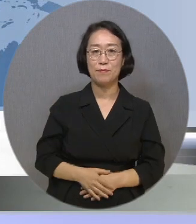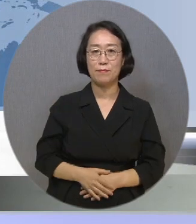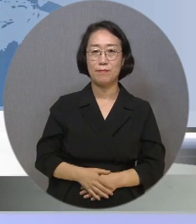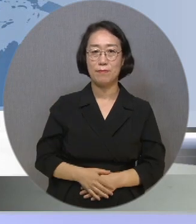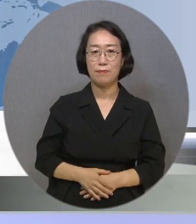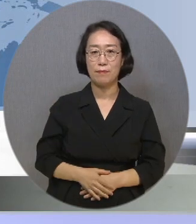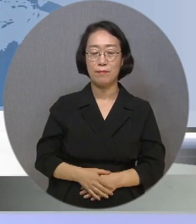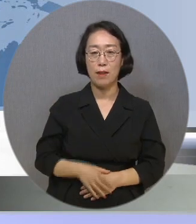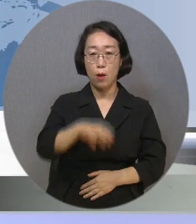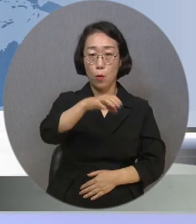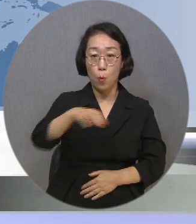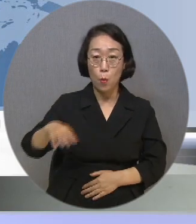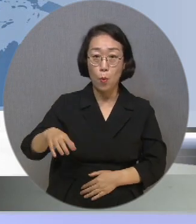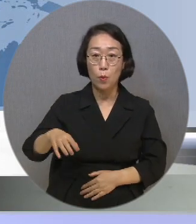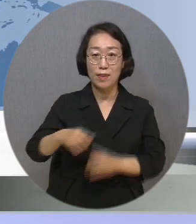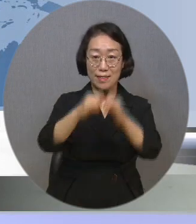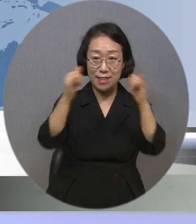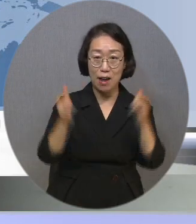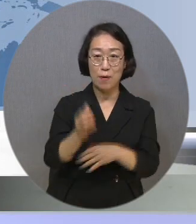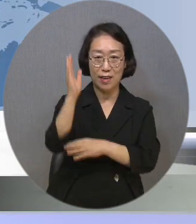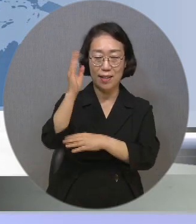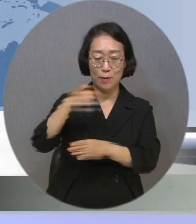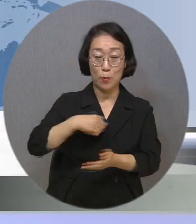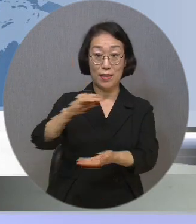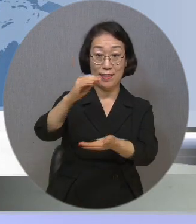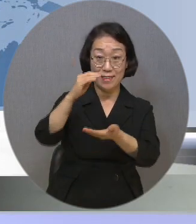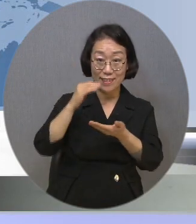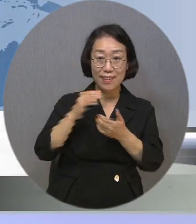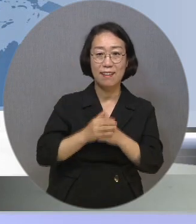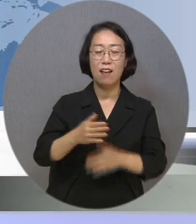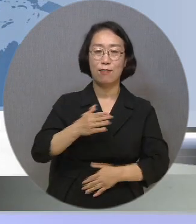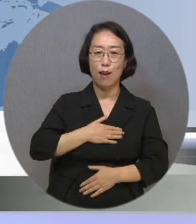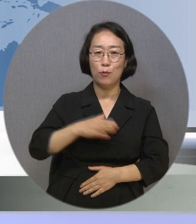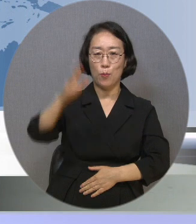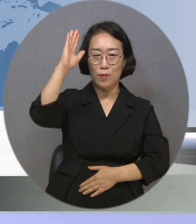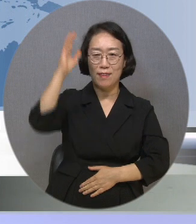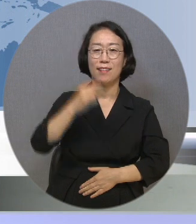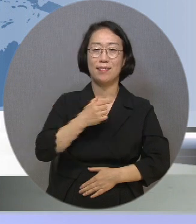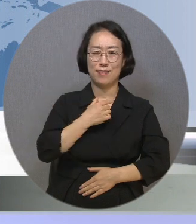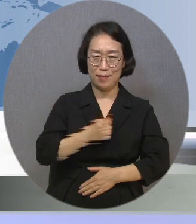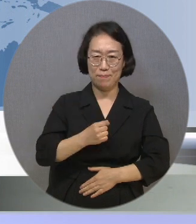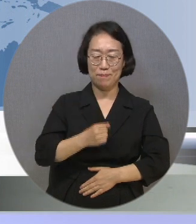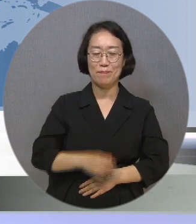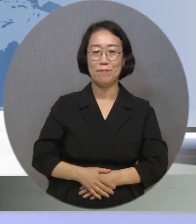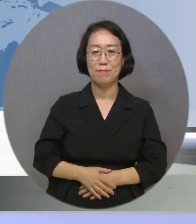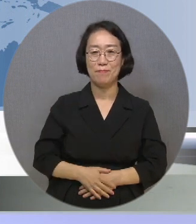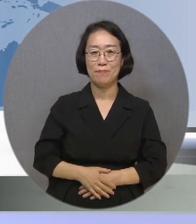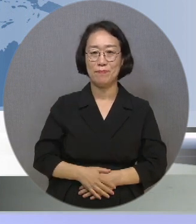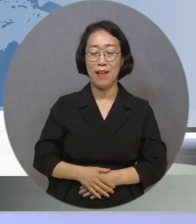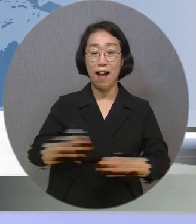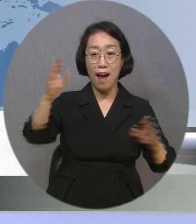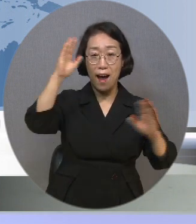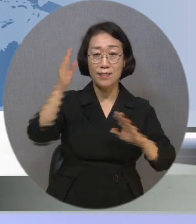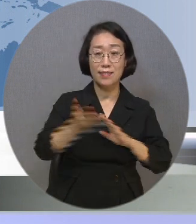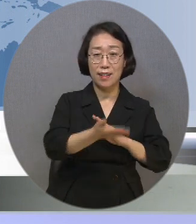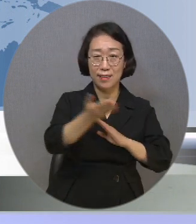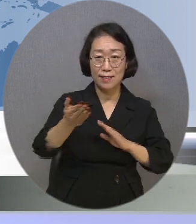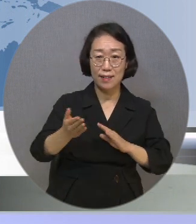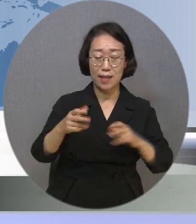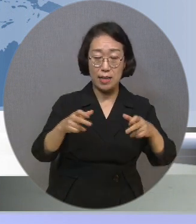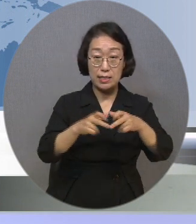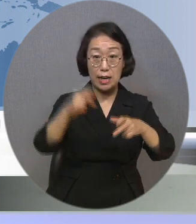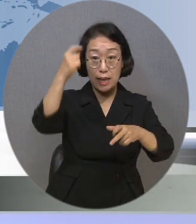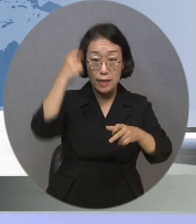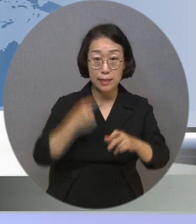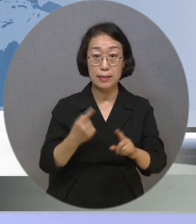우리 사회 곳곳의 이야기를 사연과 제보로 직접 만나보는 나도 말 좀 합시다입니다. 학생들의 장애인식 개선을